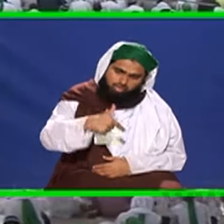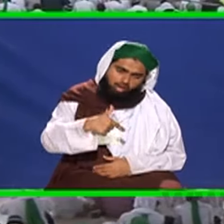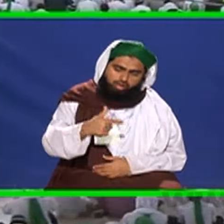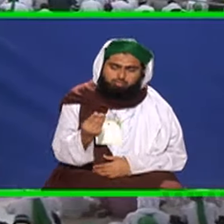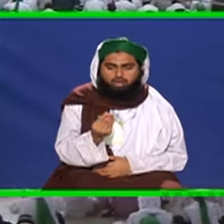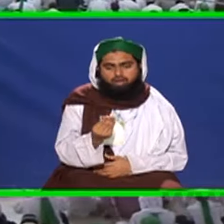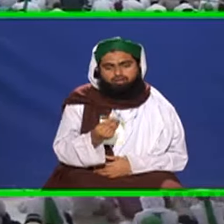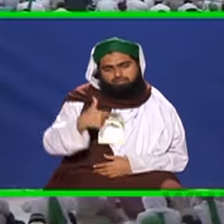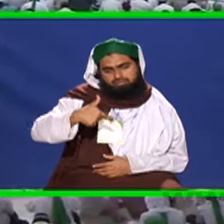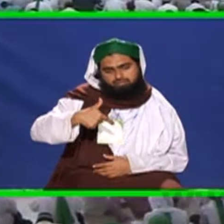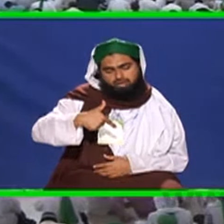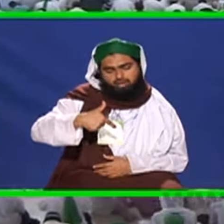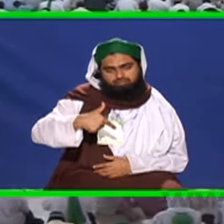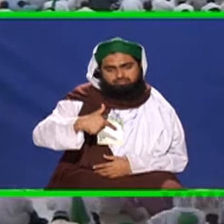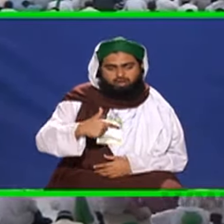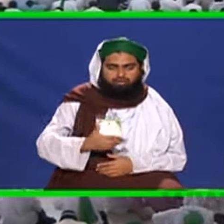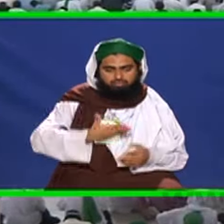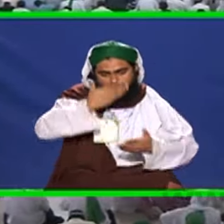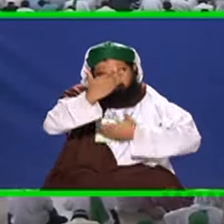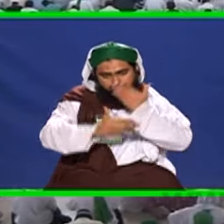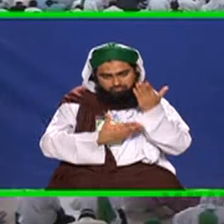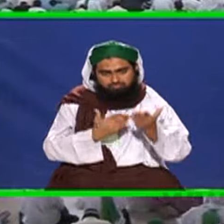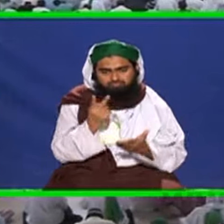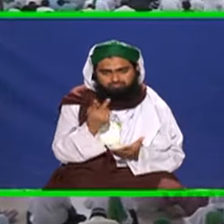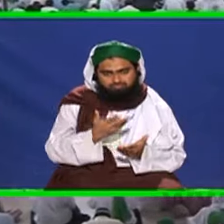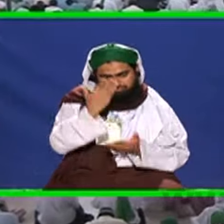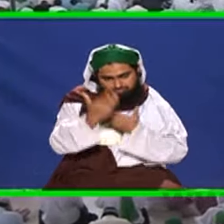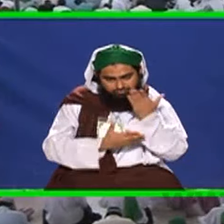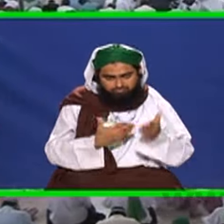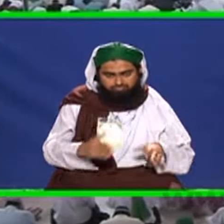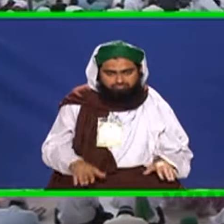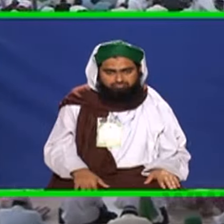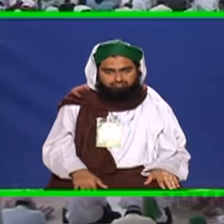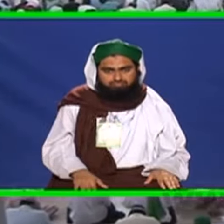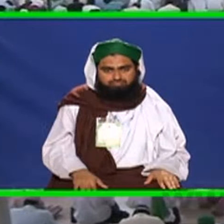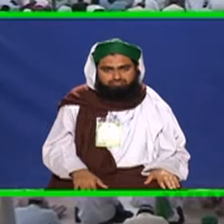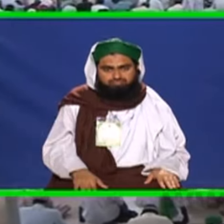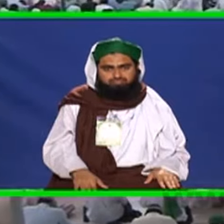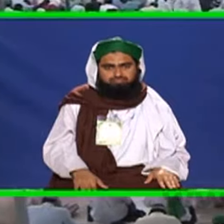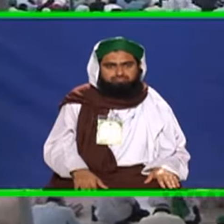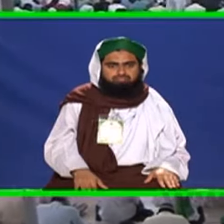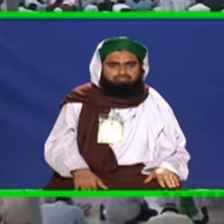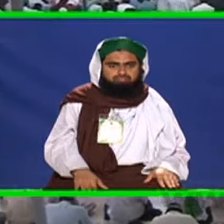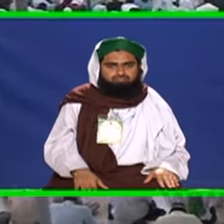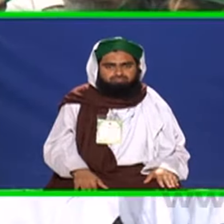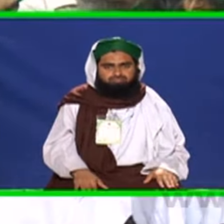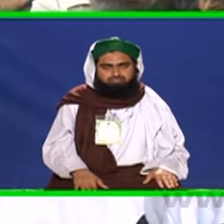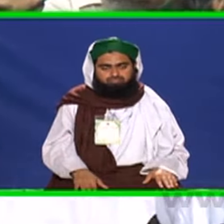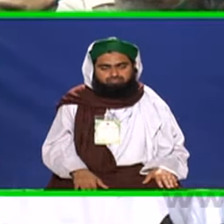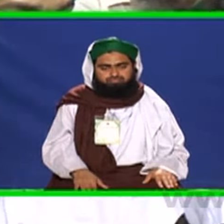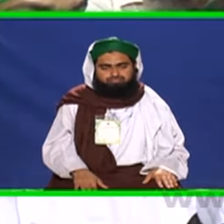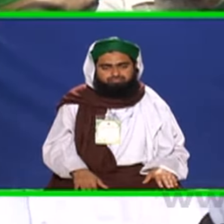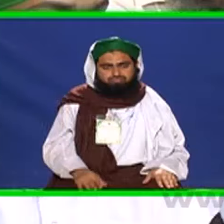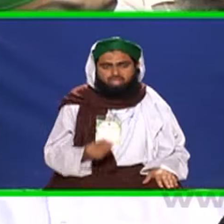سات بار, پانچ اور دو سات, یہ کہنا چاہتے ہیں شانیہ, یعنی ساٹھ نہیں, پانچ اور سات,